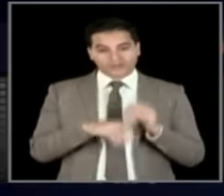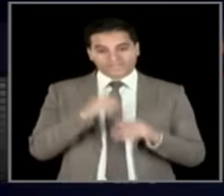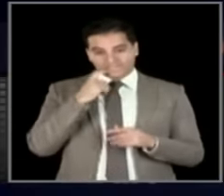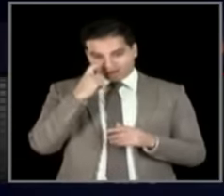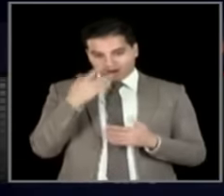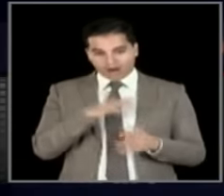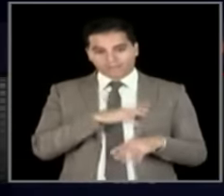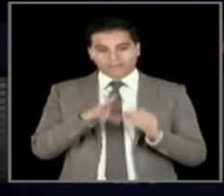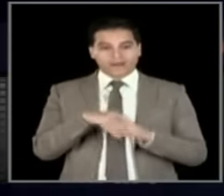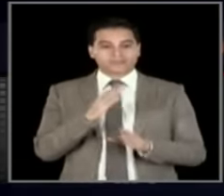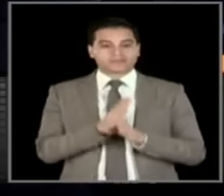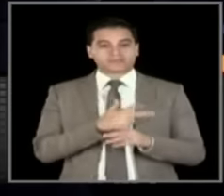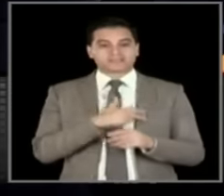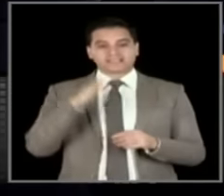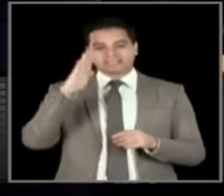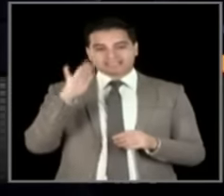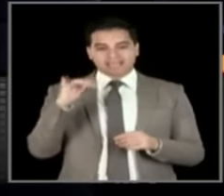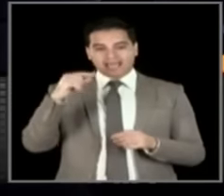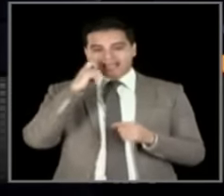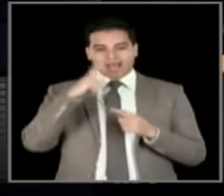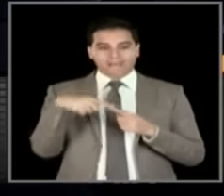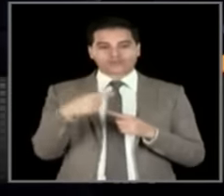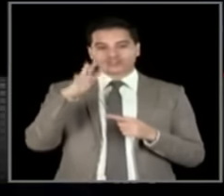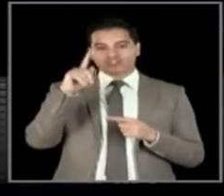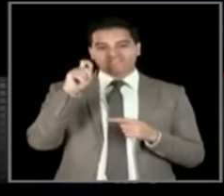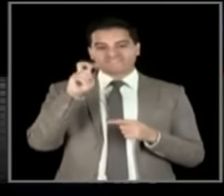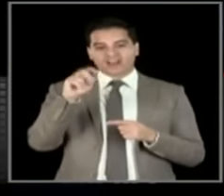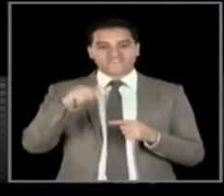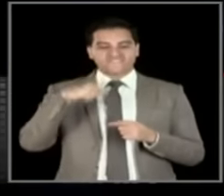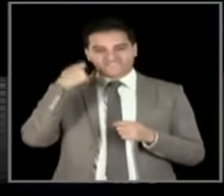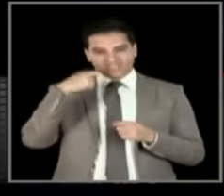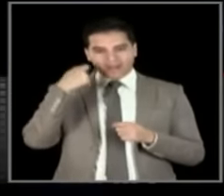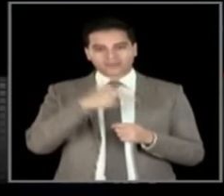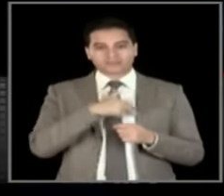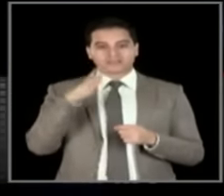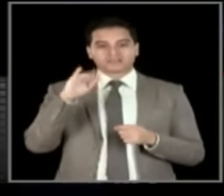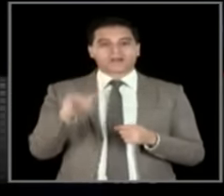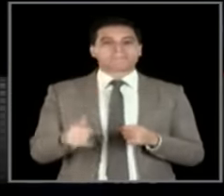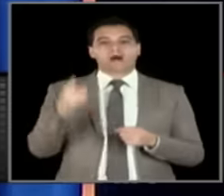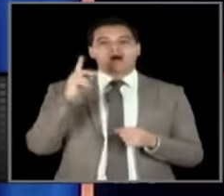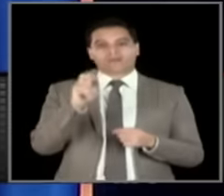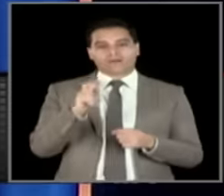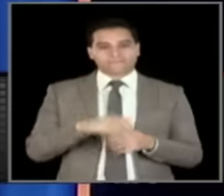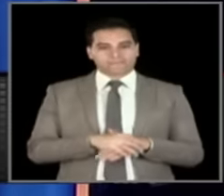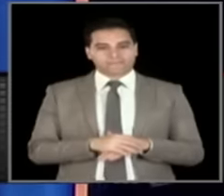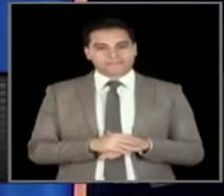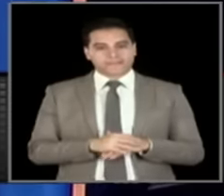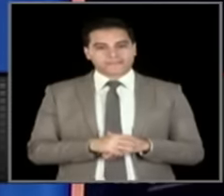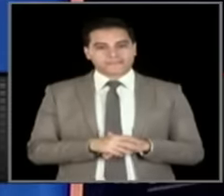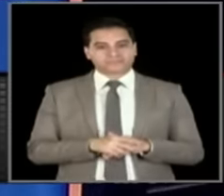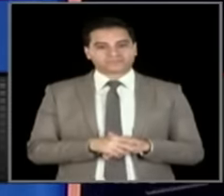فنان راحل قام بدور سيد ابو شفه في فيلم سماره، فمن هو؟